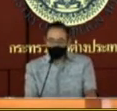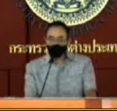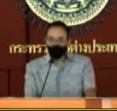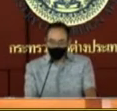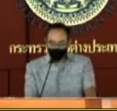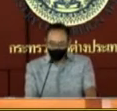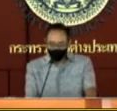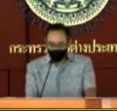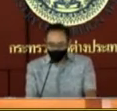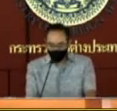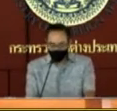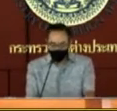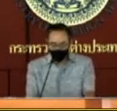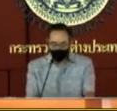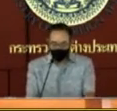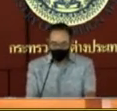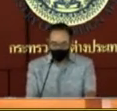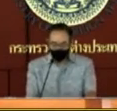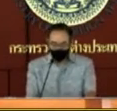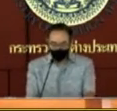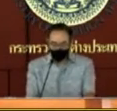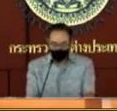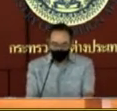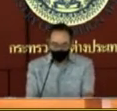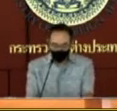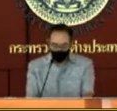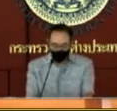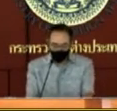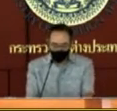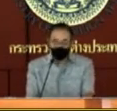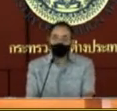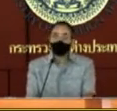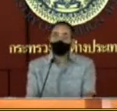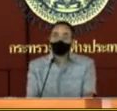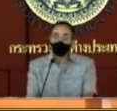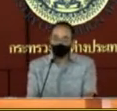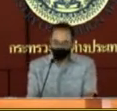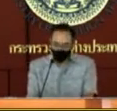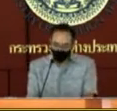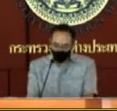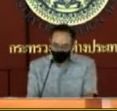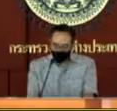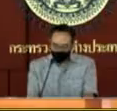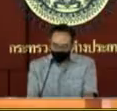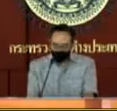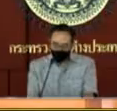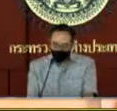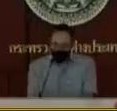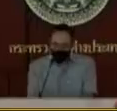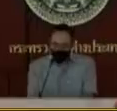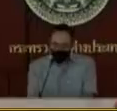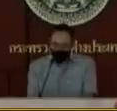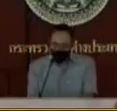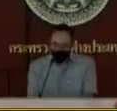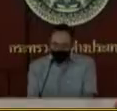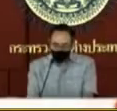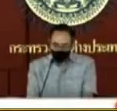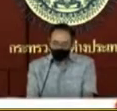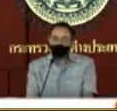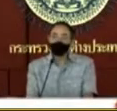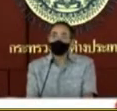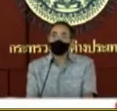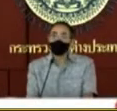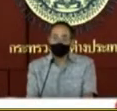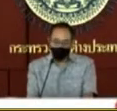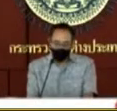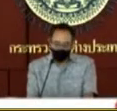ระหว่างวันที่8ถึงวันที่10พฤศจิกายนนะครับเพื่อกระชับความเป็นหุ้นส่วนยุทธศาสตร์ระหว่างไทยกับสหราชอาณาจักรให้แฟน